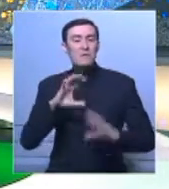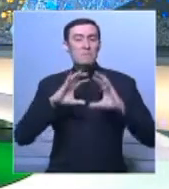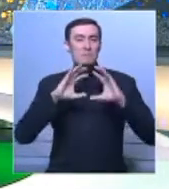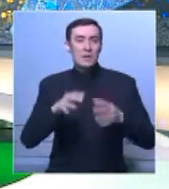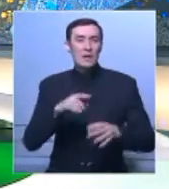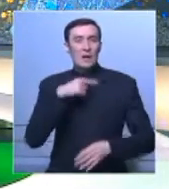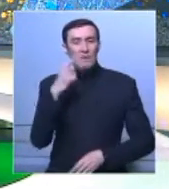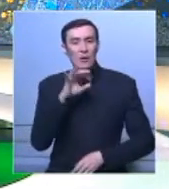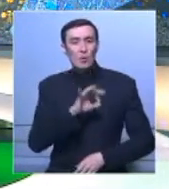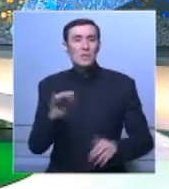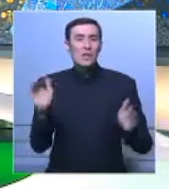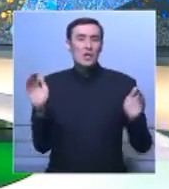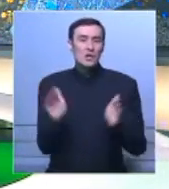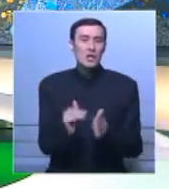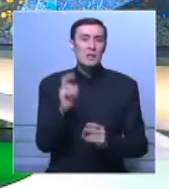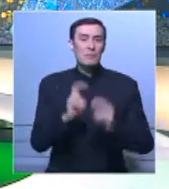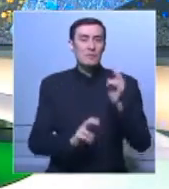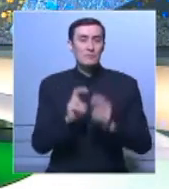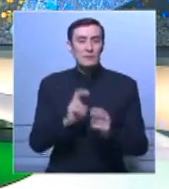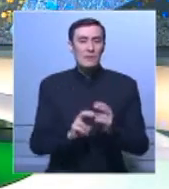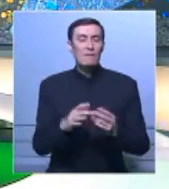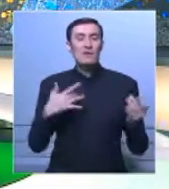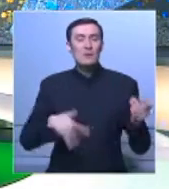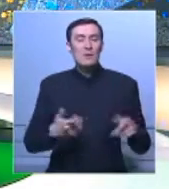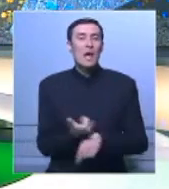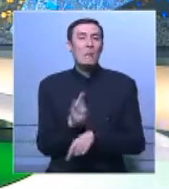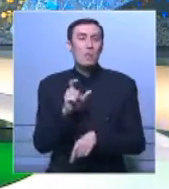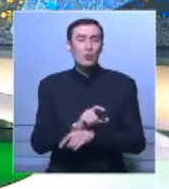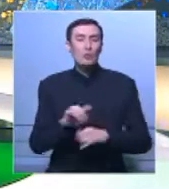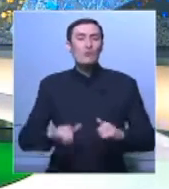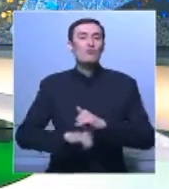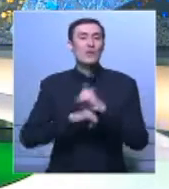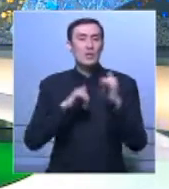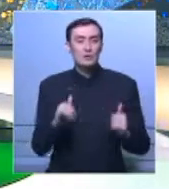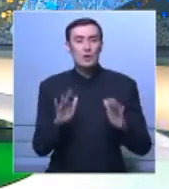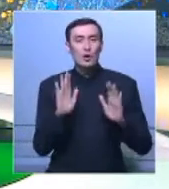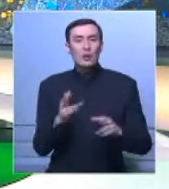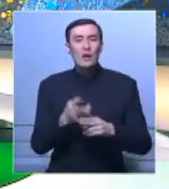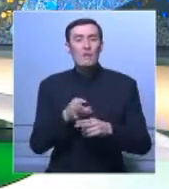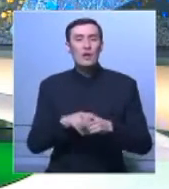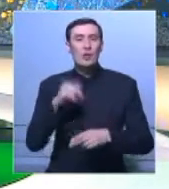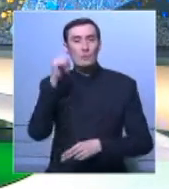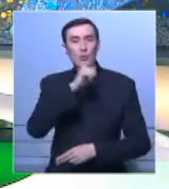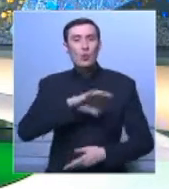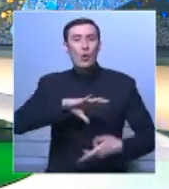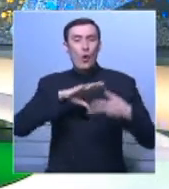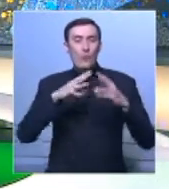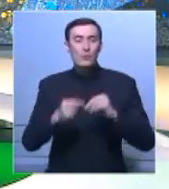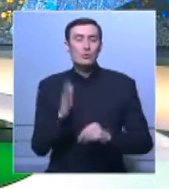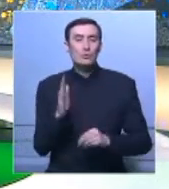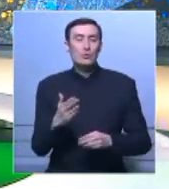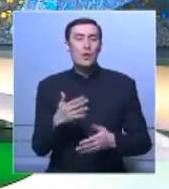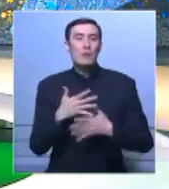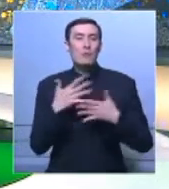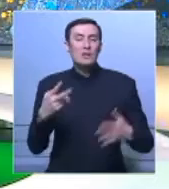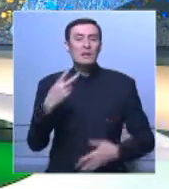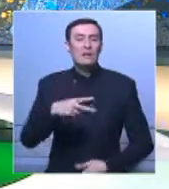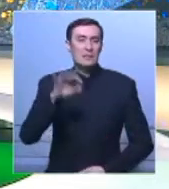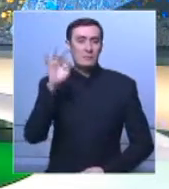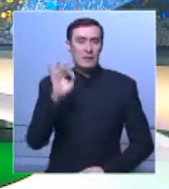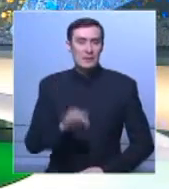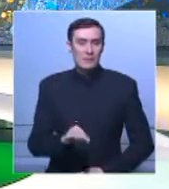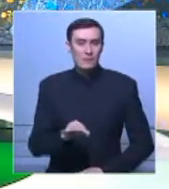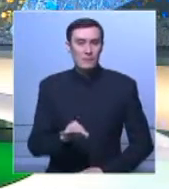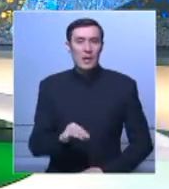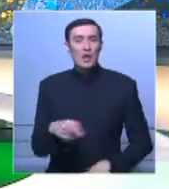миру говорят о сокращении производств, там его собираются в разы увеличить. Только в этом году объемы намерены нарастить более чем на